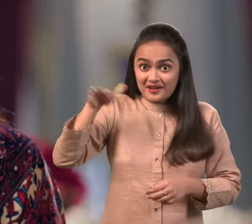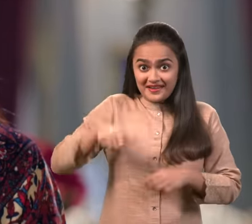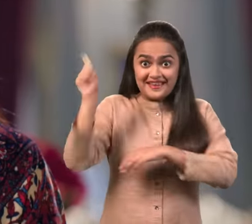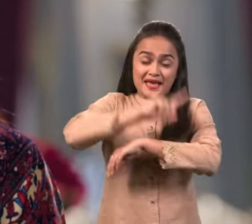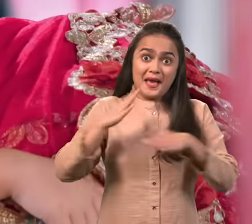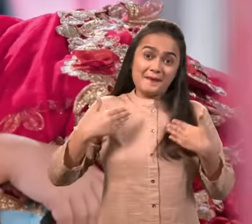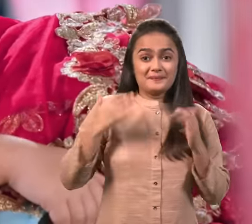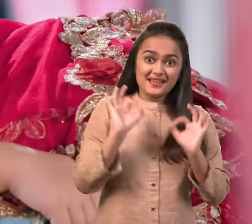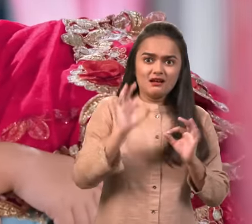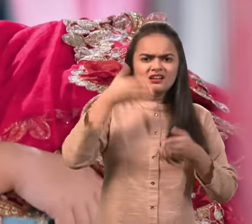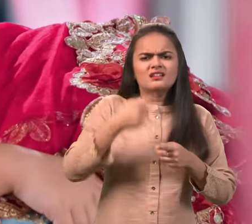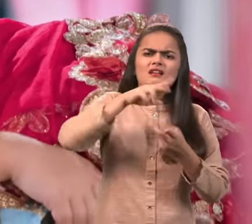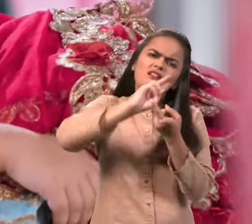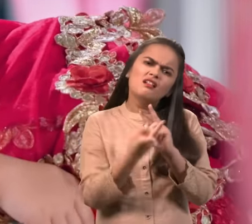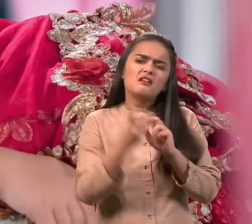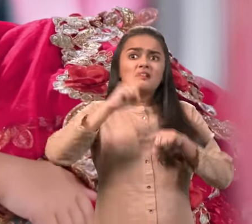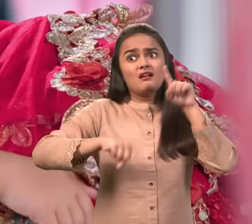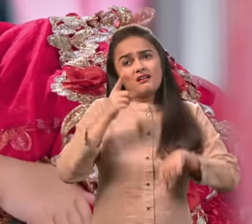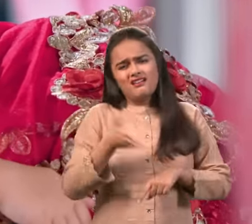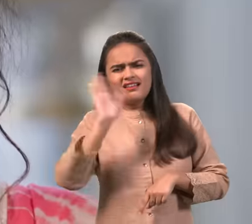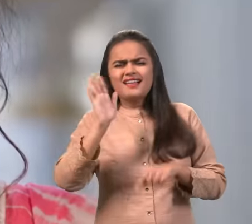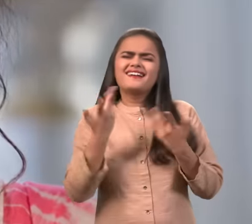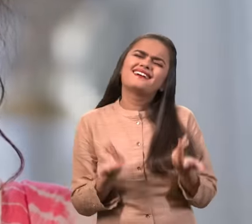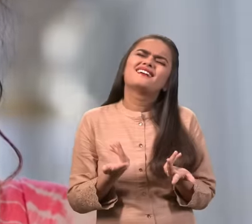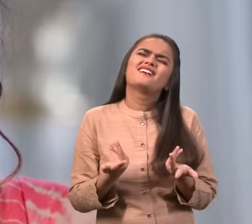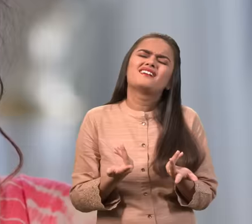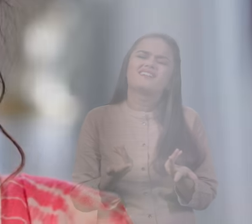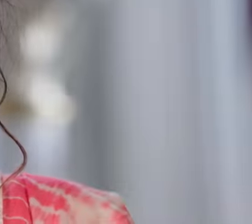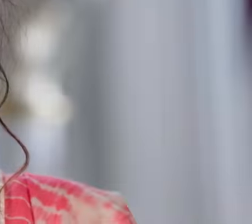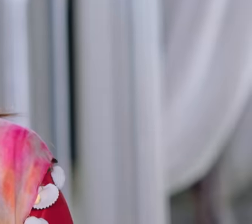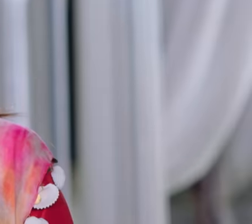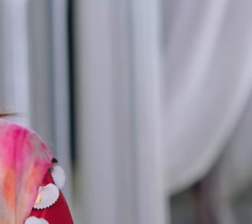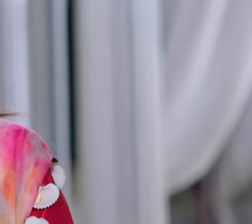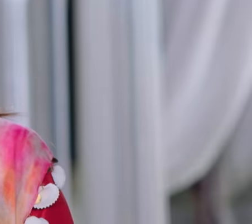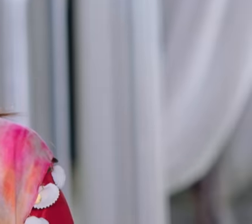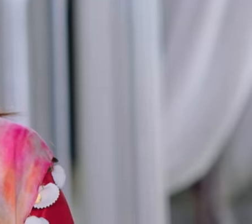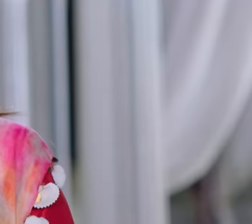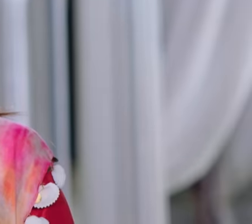लिए खुशी का दिन है और अब बोल रही हो कि संगीत में नहीं जाना है।